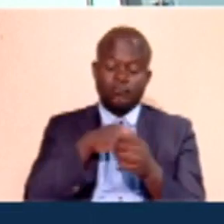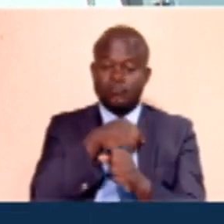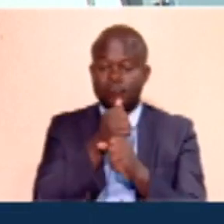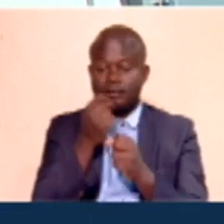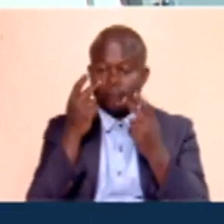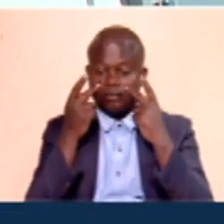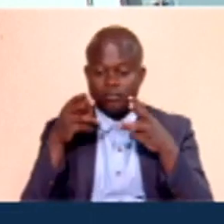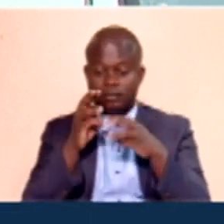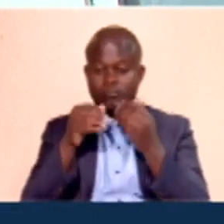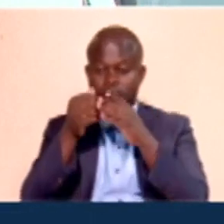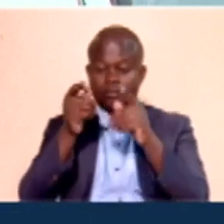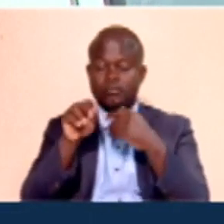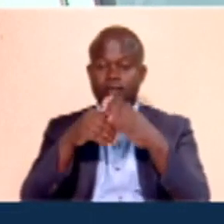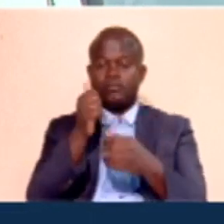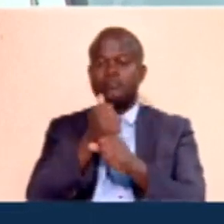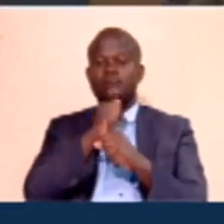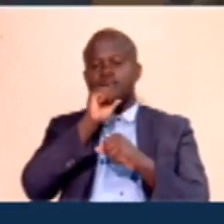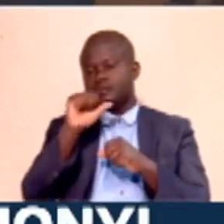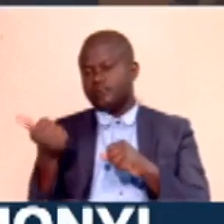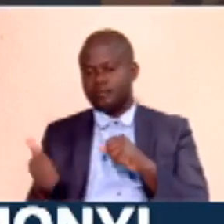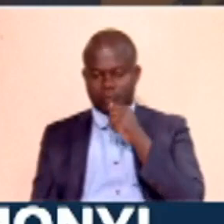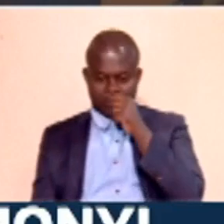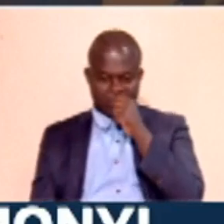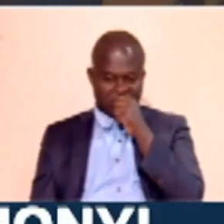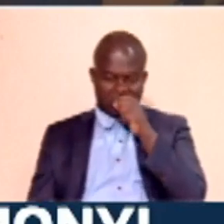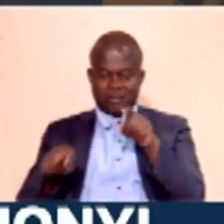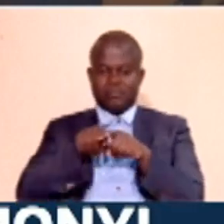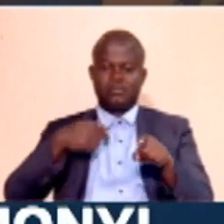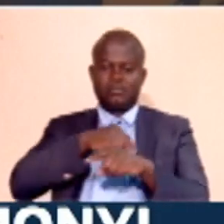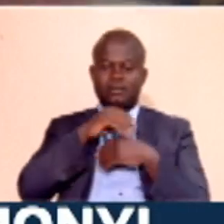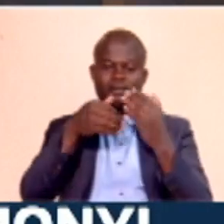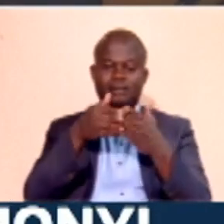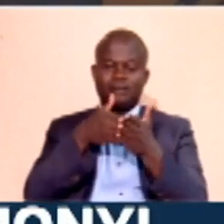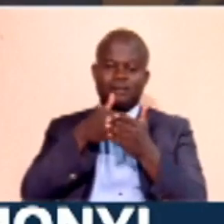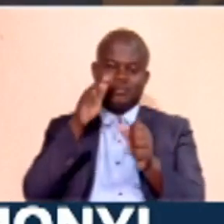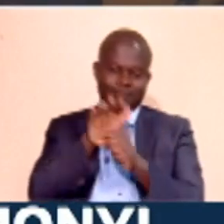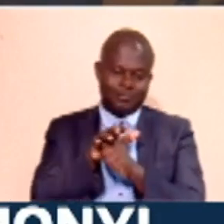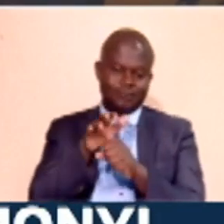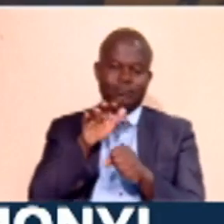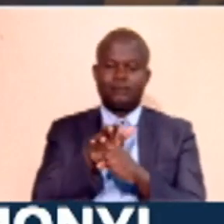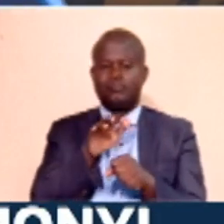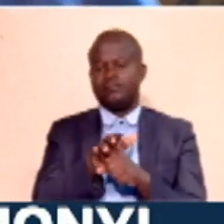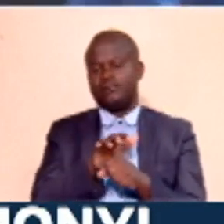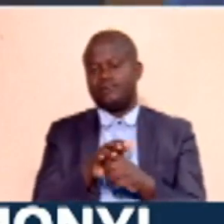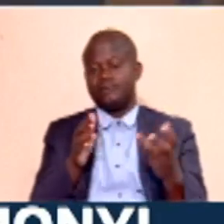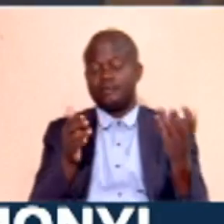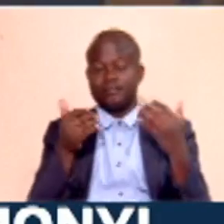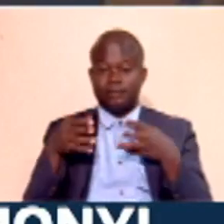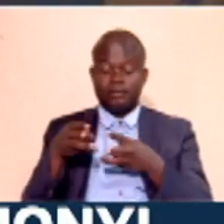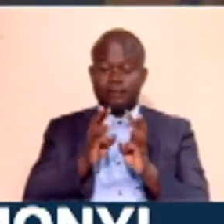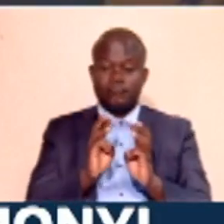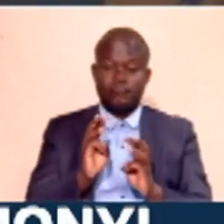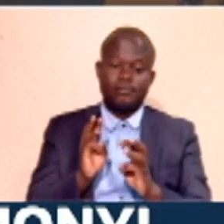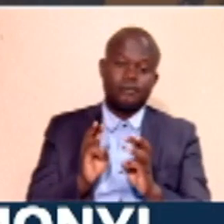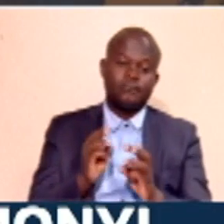mwabigeze nyine mukazana abantu nyine bakagukora nta n'ibindi bikiraho. Abamotari natwe biratubangamira cyane paka uburyo